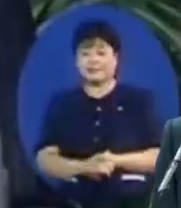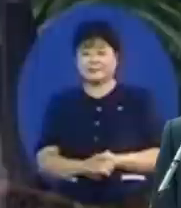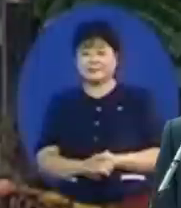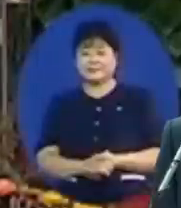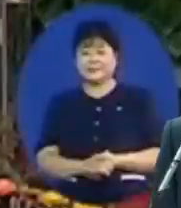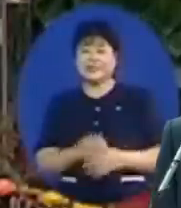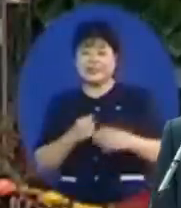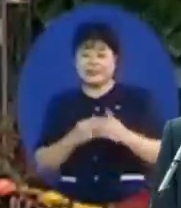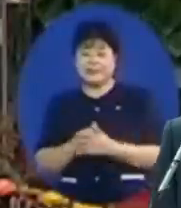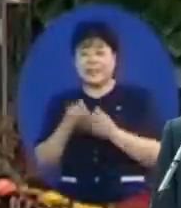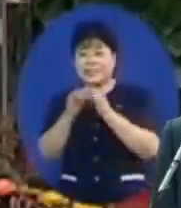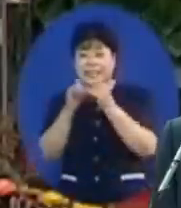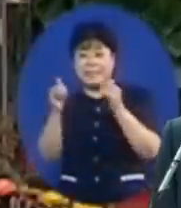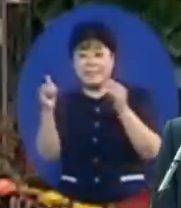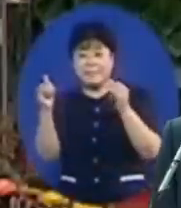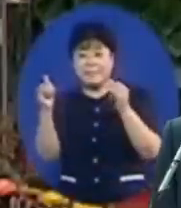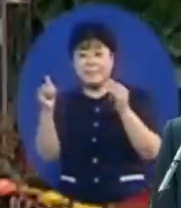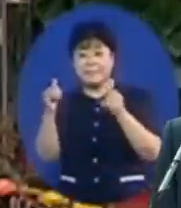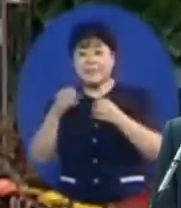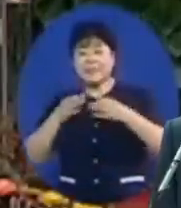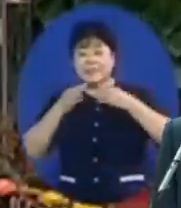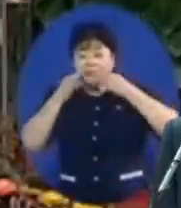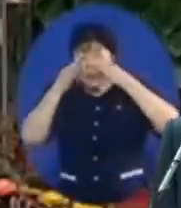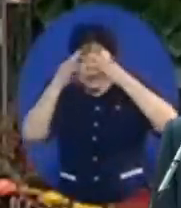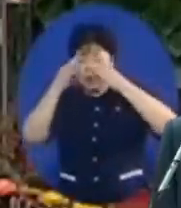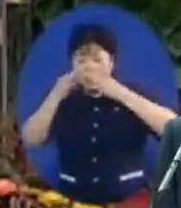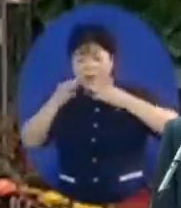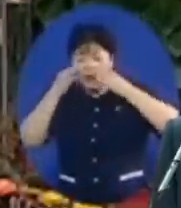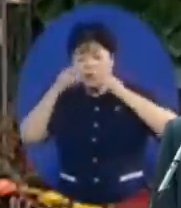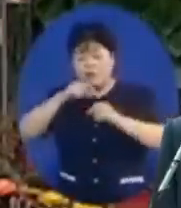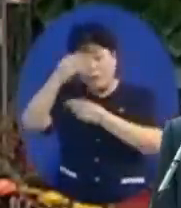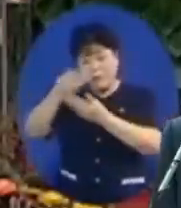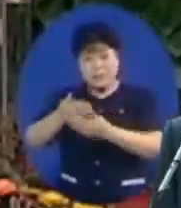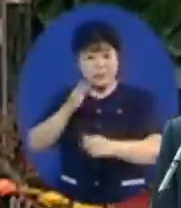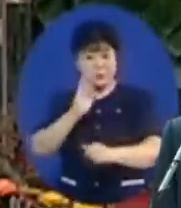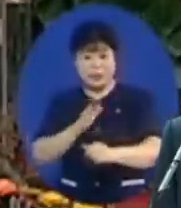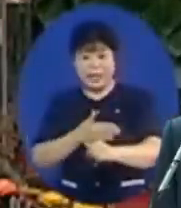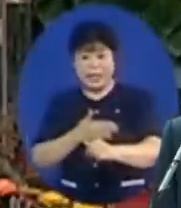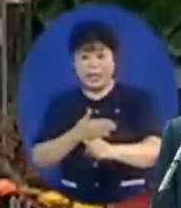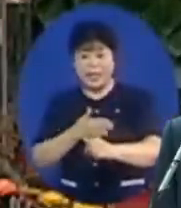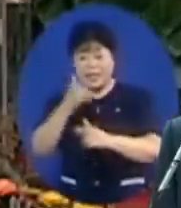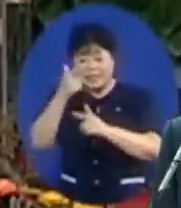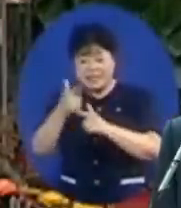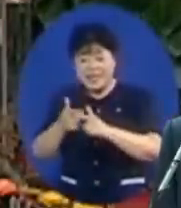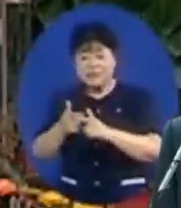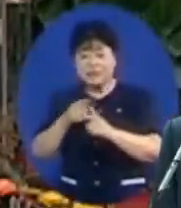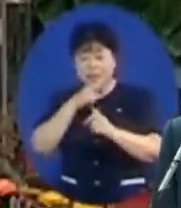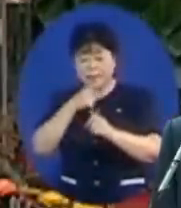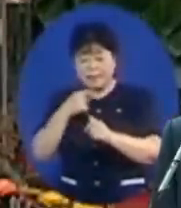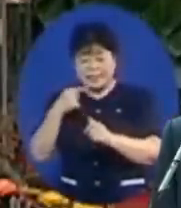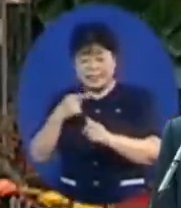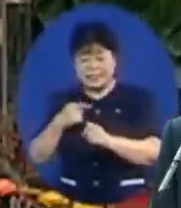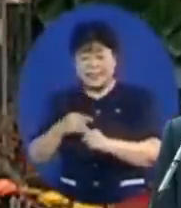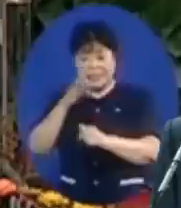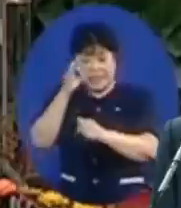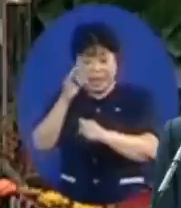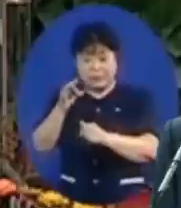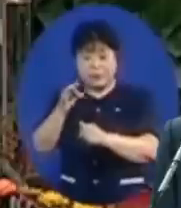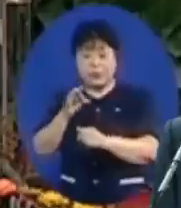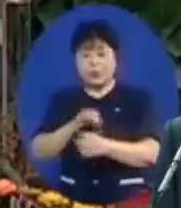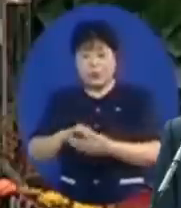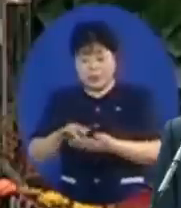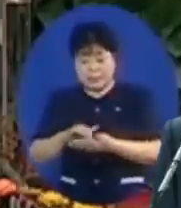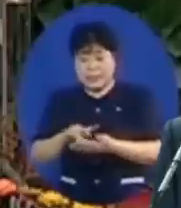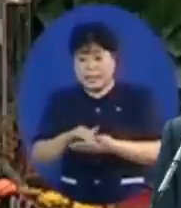우리가 그러기 때문에 인간의 힘쓰고 애쓰는 노력으로 구원 절대 못 받습니다. 예수 그리스도의 피값이 계산을 할 수